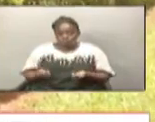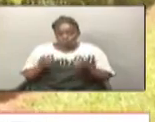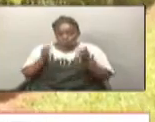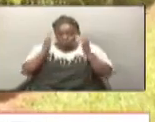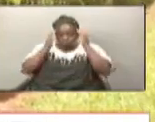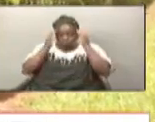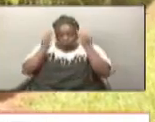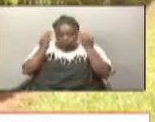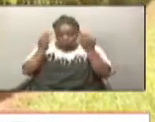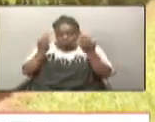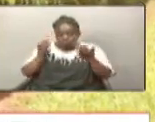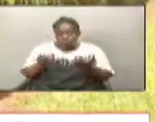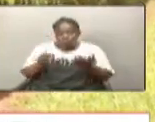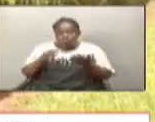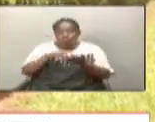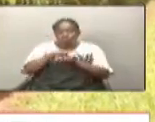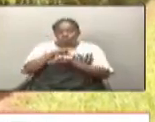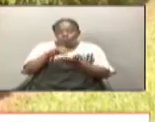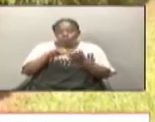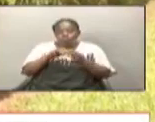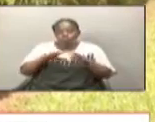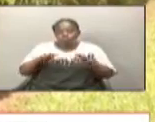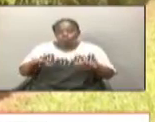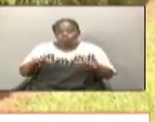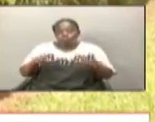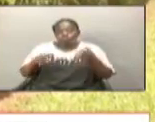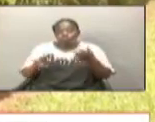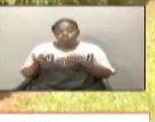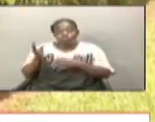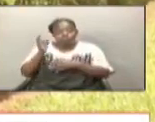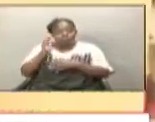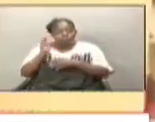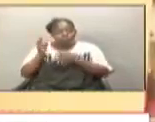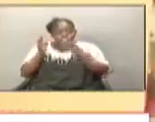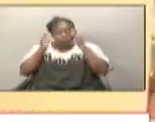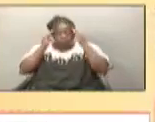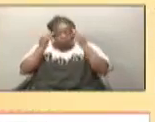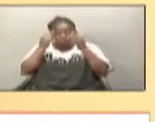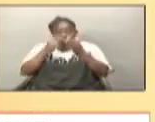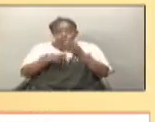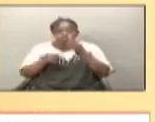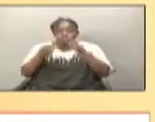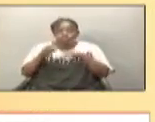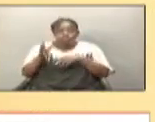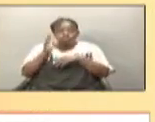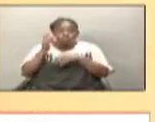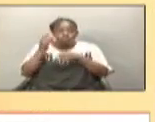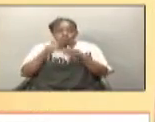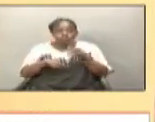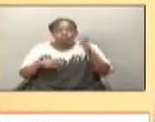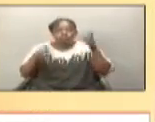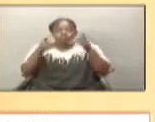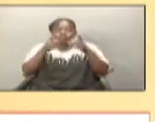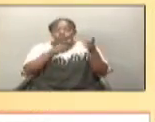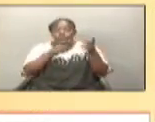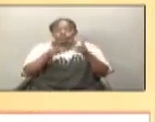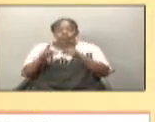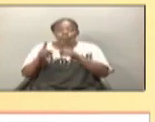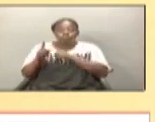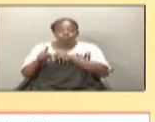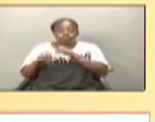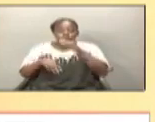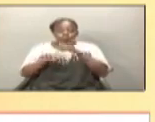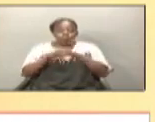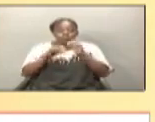Tetumanyi nkaayana zaaki? Zaataka ze tuwulira tetumanyi kiriwo. Twawulidde masasi ebweru n'obukuumi bwe tulina